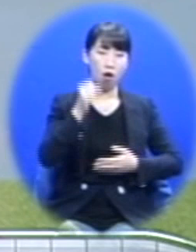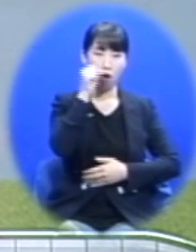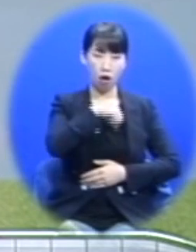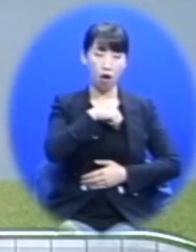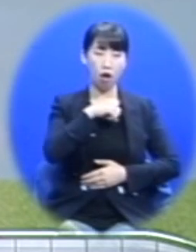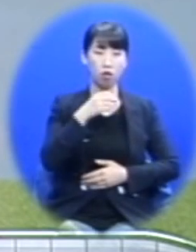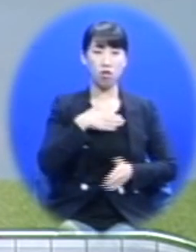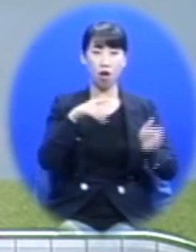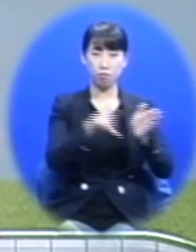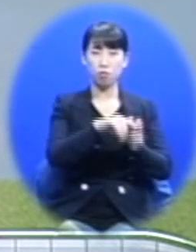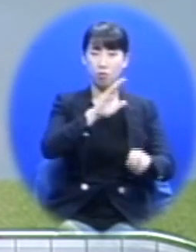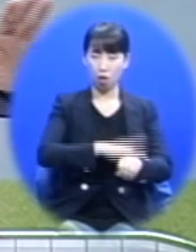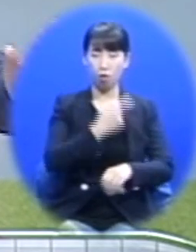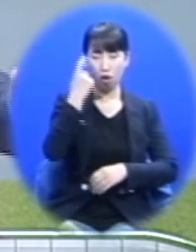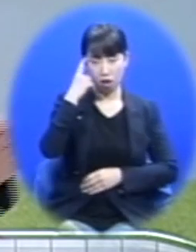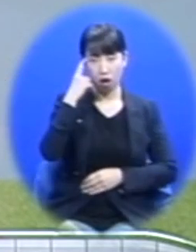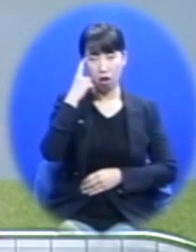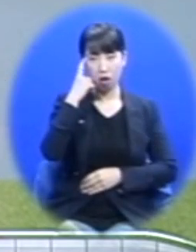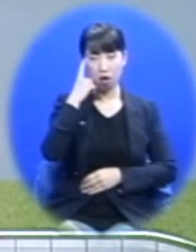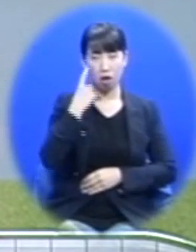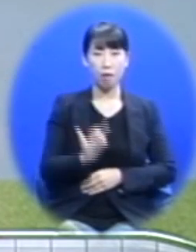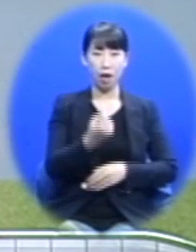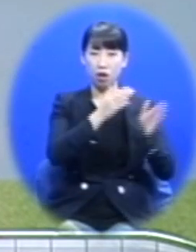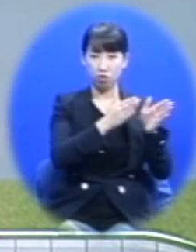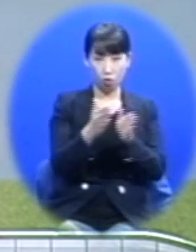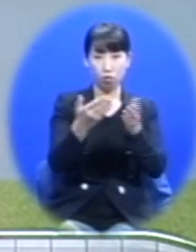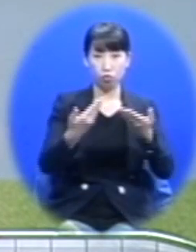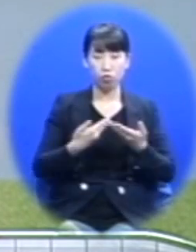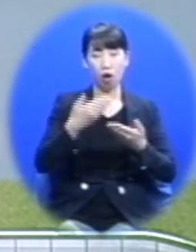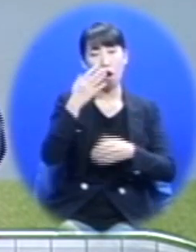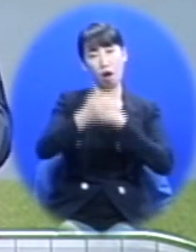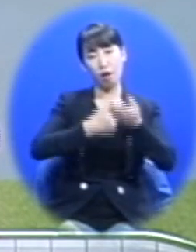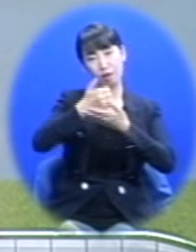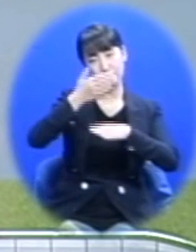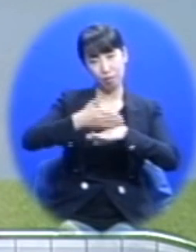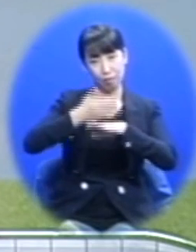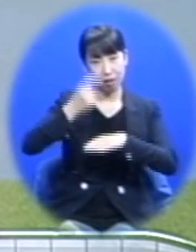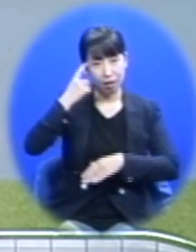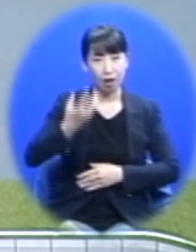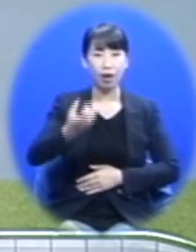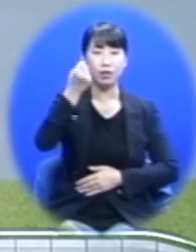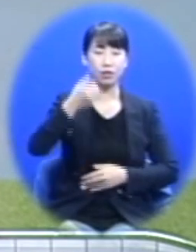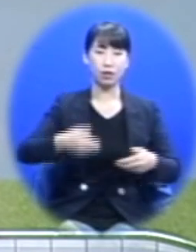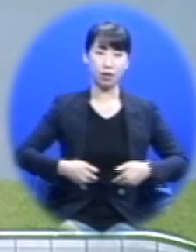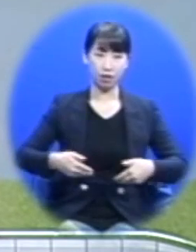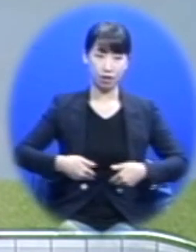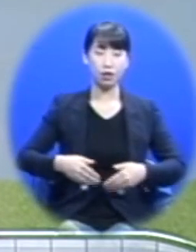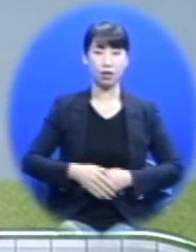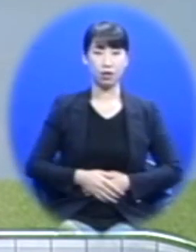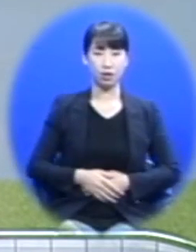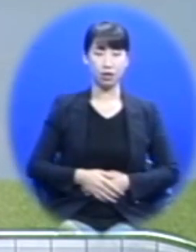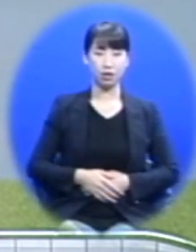게 아니었습니다. 차라리 빨리 끝났으니 하나님 감사합니다. 하나님 나를 진짜 흔들리지 않는